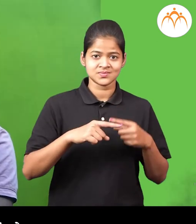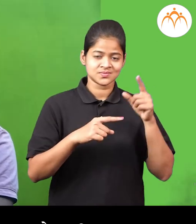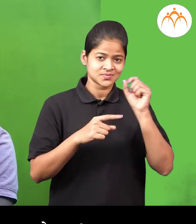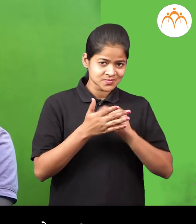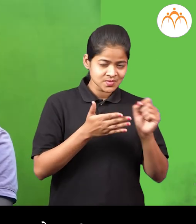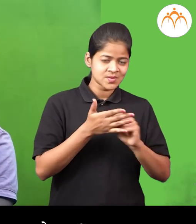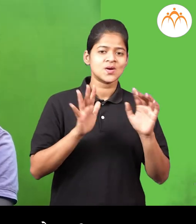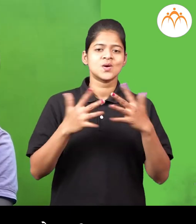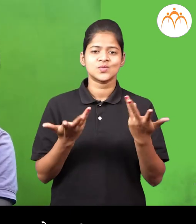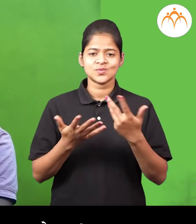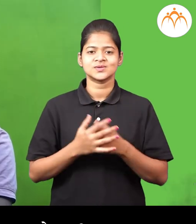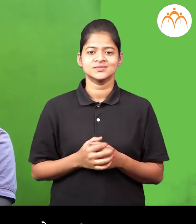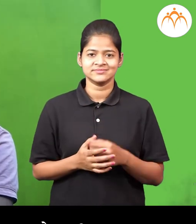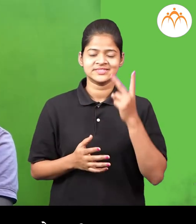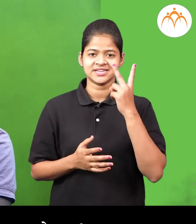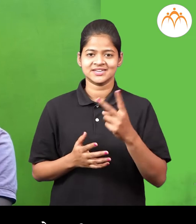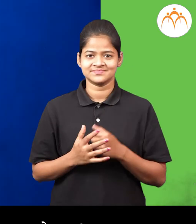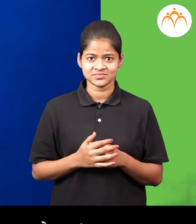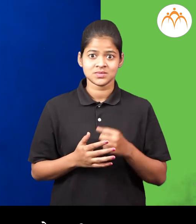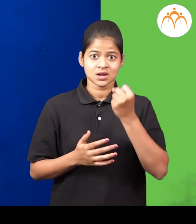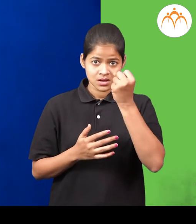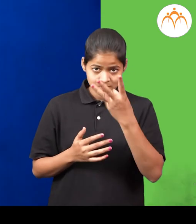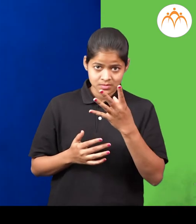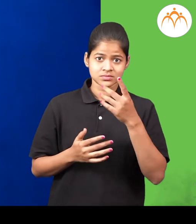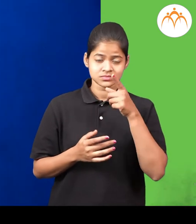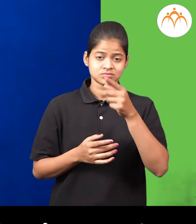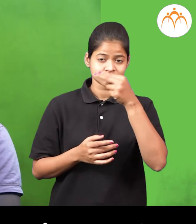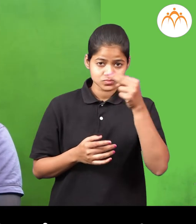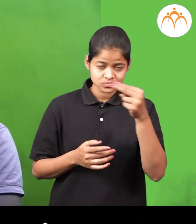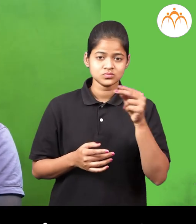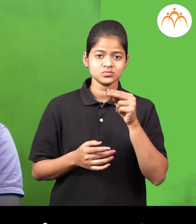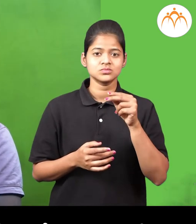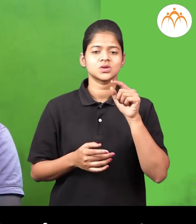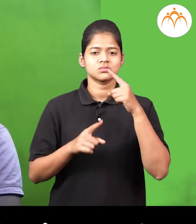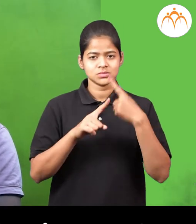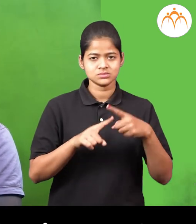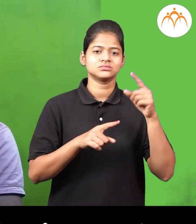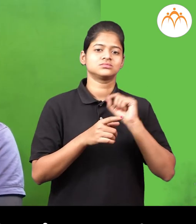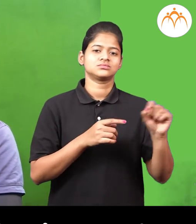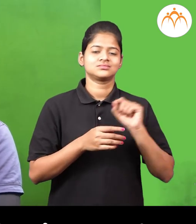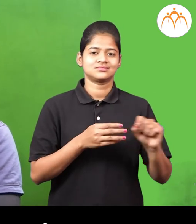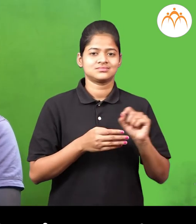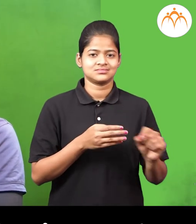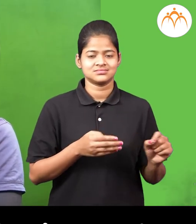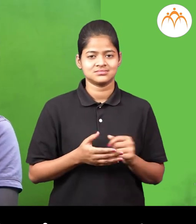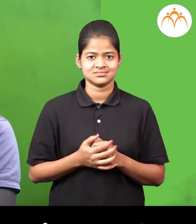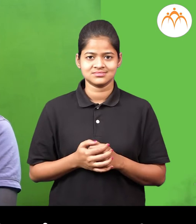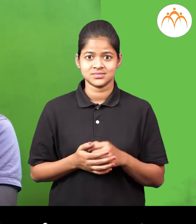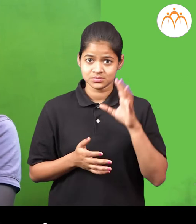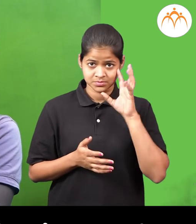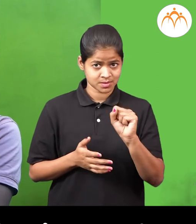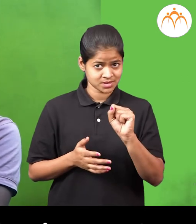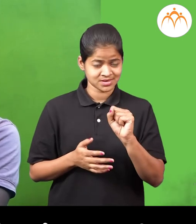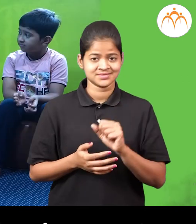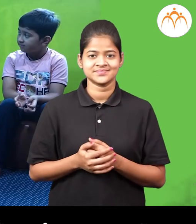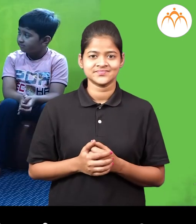मन्जे प्रत्येक अंकला नाव असता का? हो! ही सगली नाव आणि चिन्ह लक्षा ठेविचे